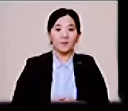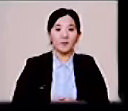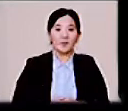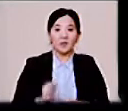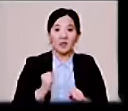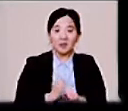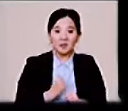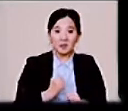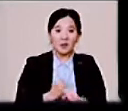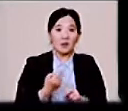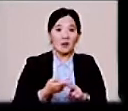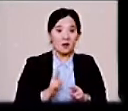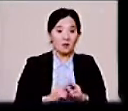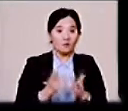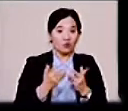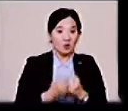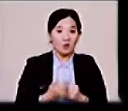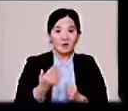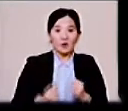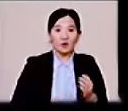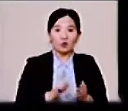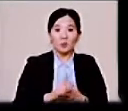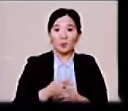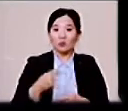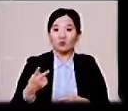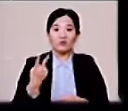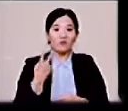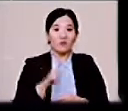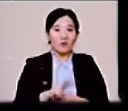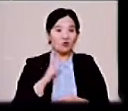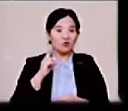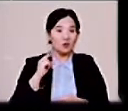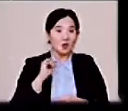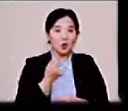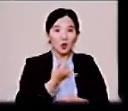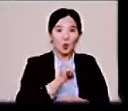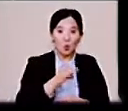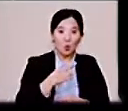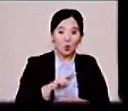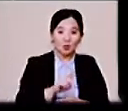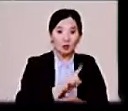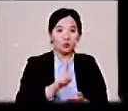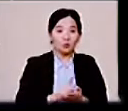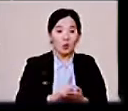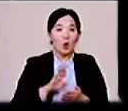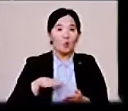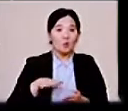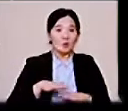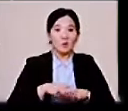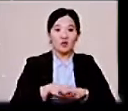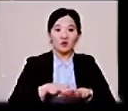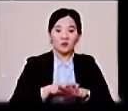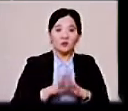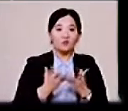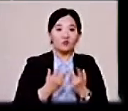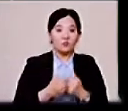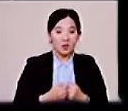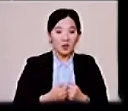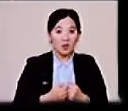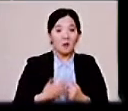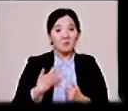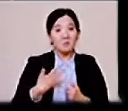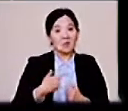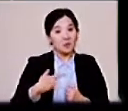Произведя вычисление, вы должны получить два числа. Йода у вас должно быть после математических вычислений